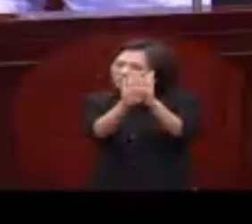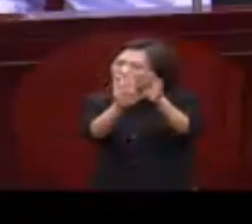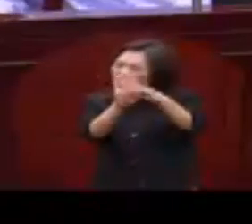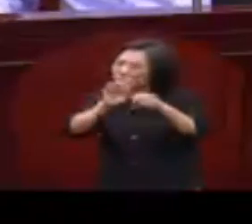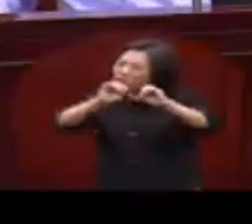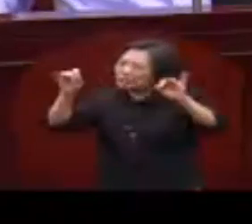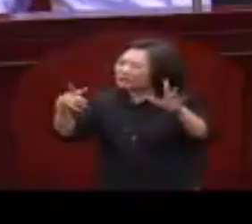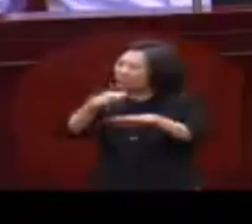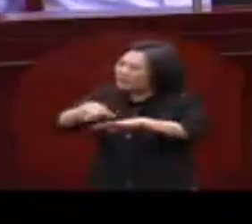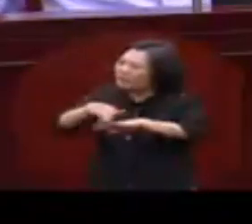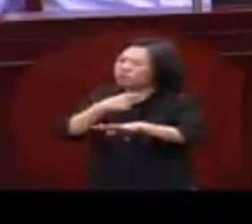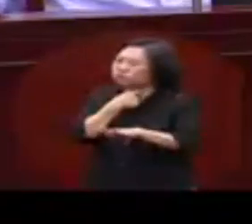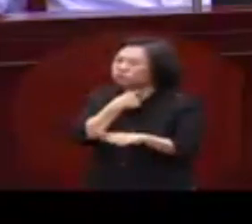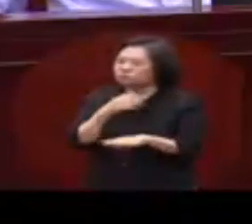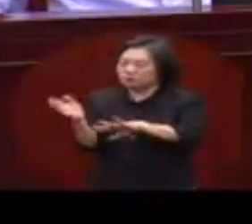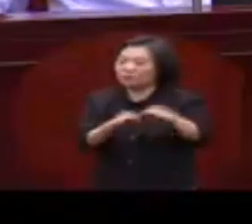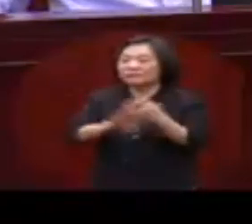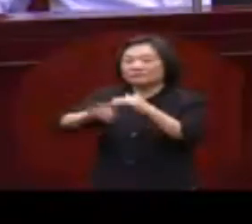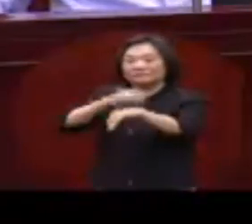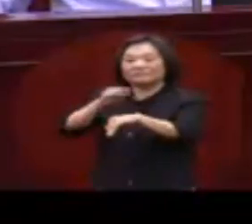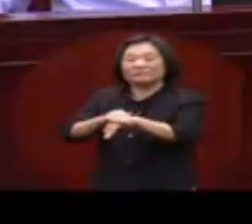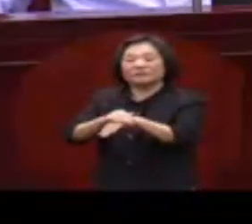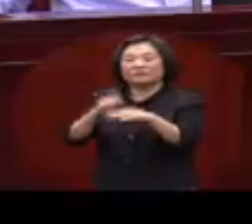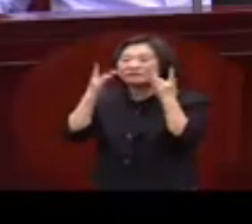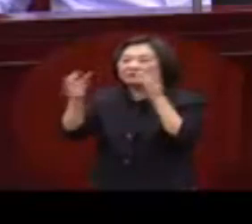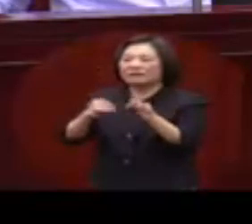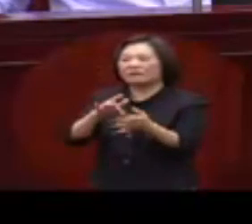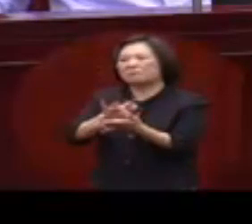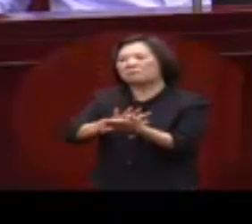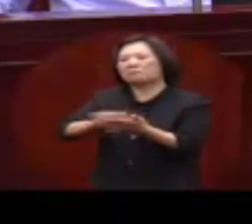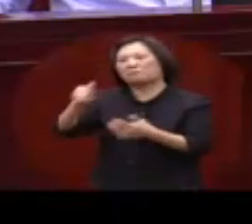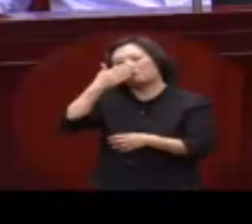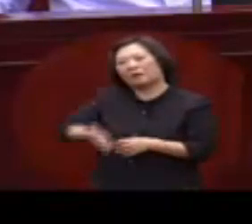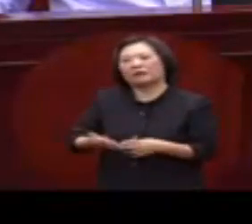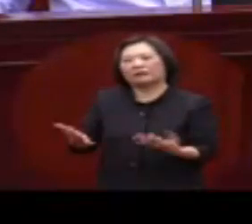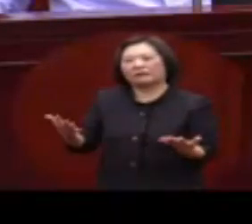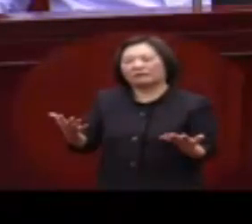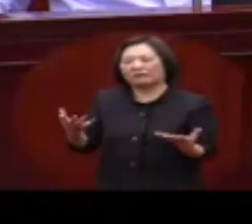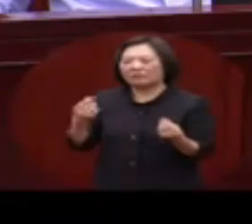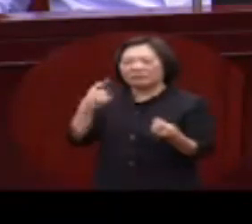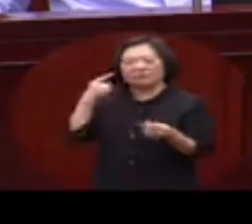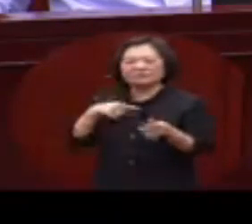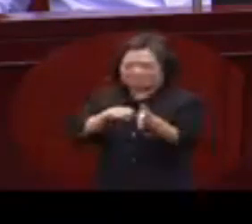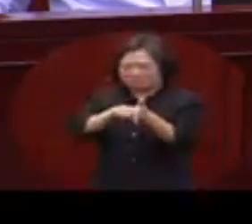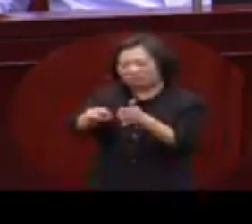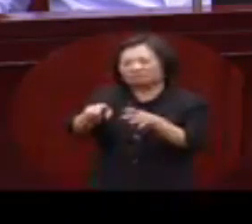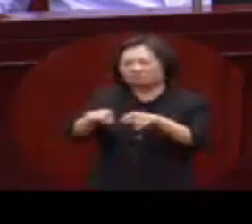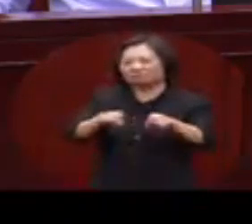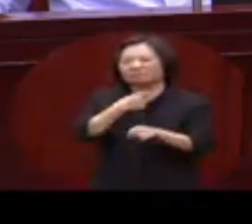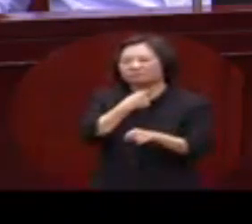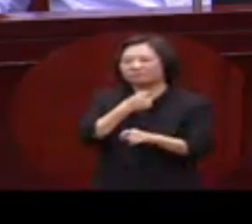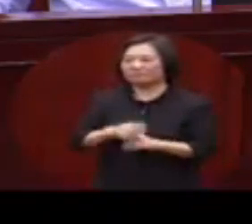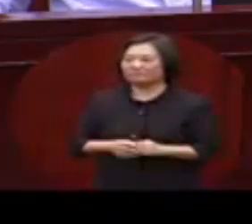要讲。成功市场这次又流标一下，我已经跟大家讲说不可以，这个一定要专案户籍要接管我们大